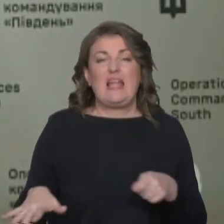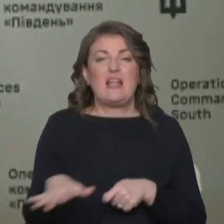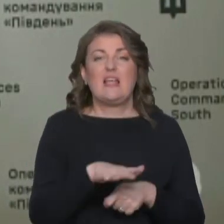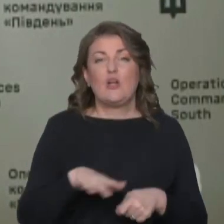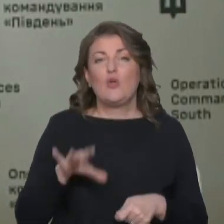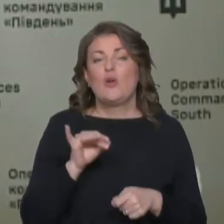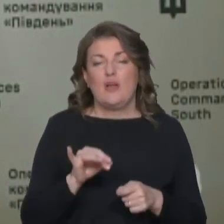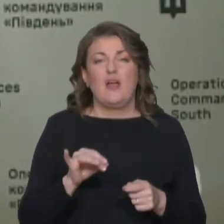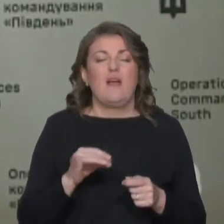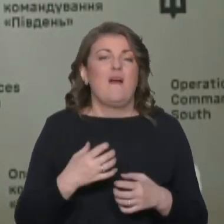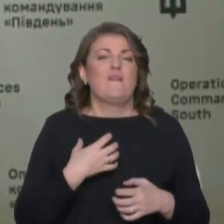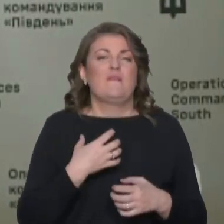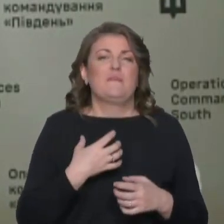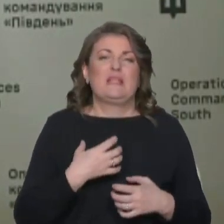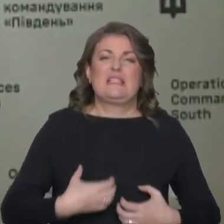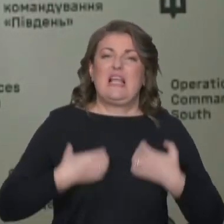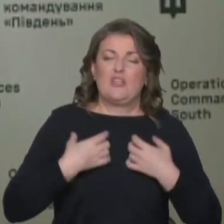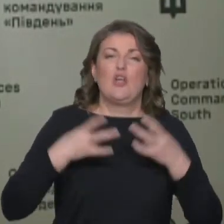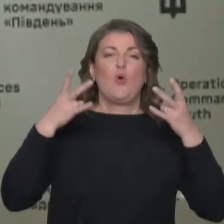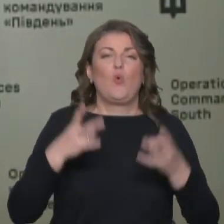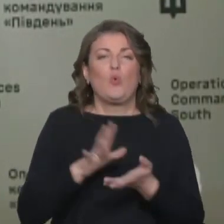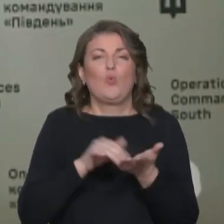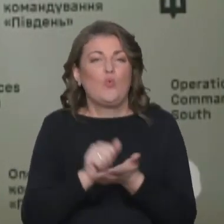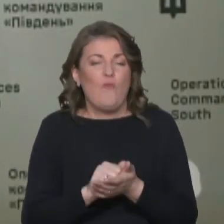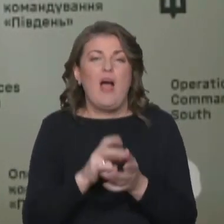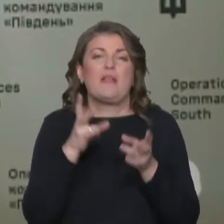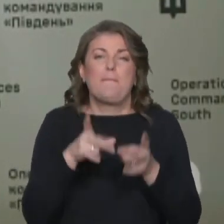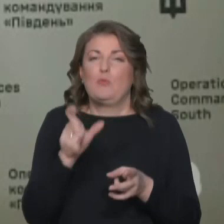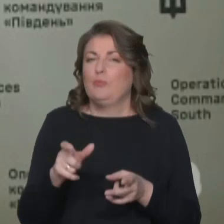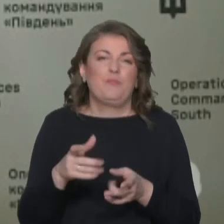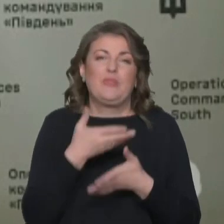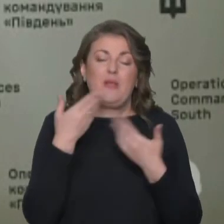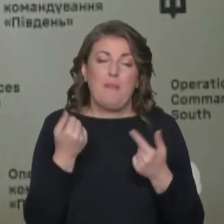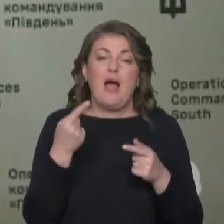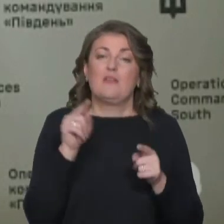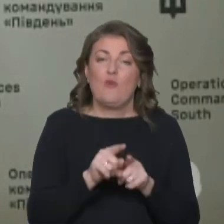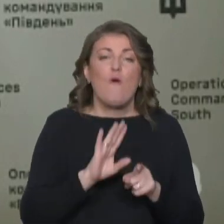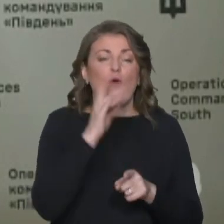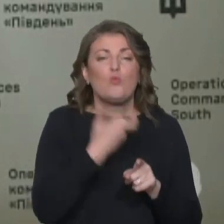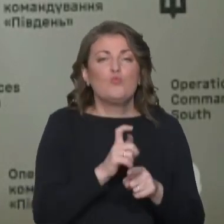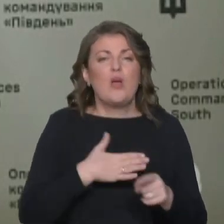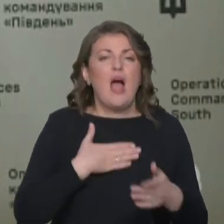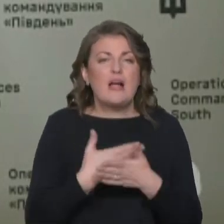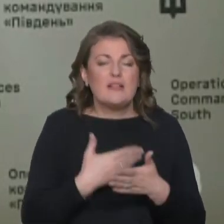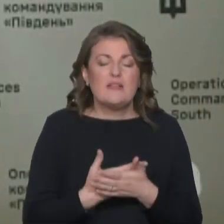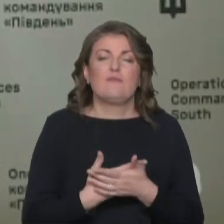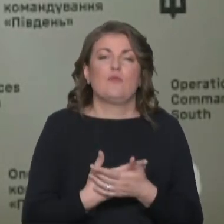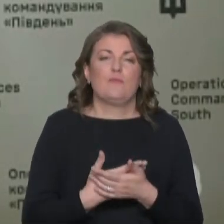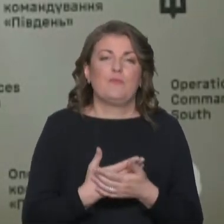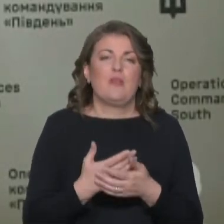і критичних руйнувань і постраждалих немає. Тим не менш, ворог дуже активно